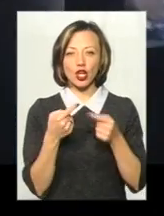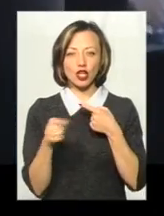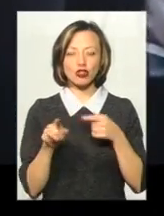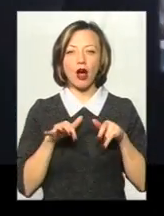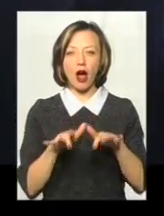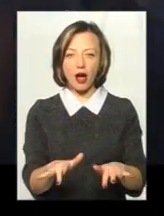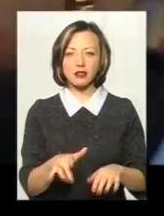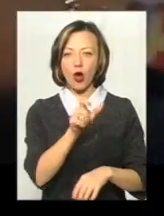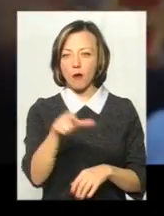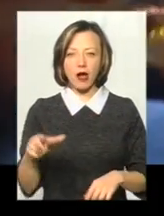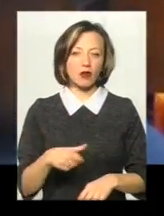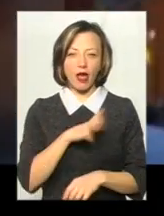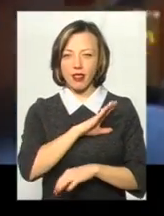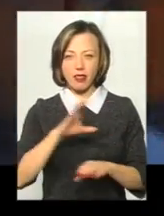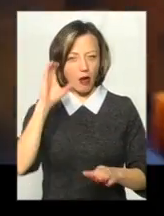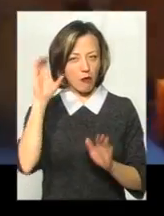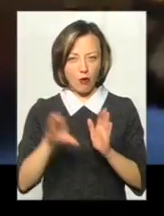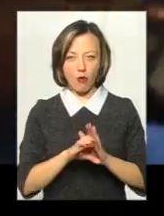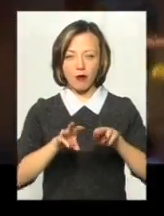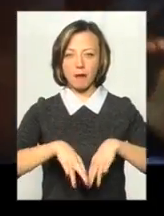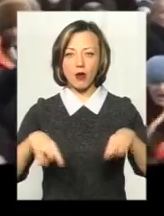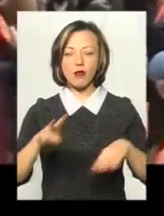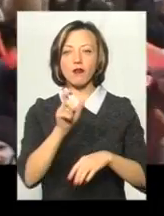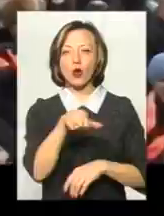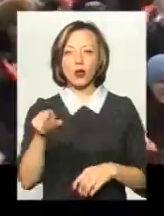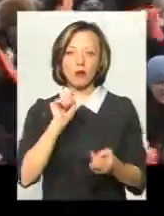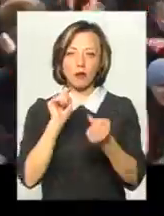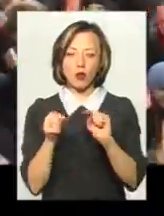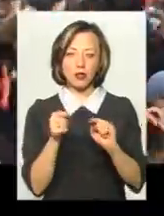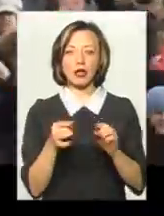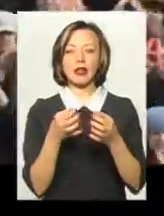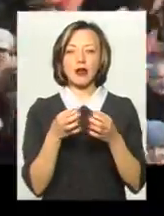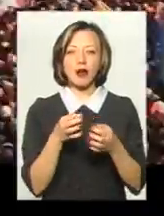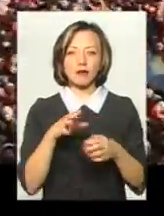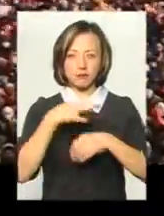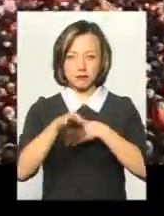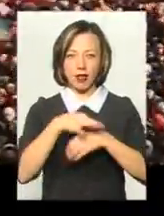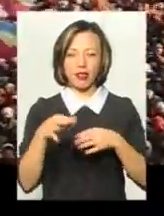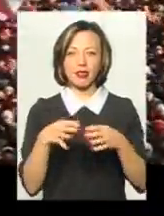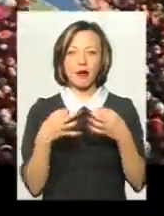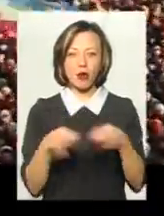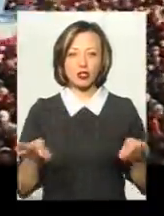акцій громадської непокори мільйонів людей проти антидемократичного режиму.